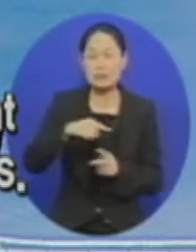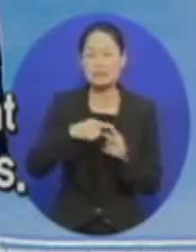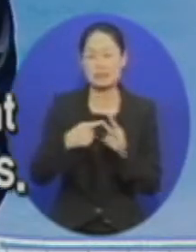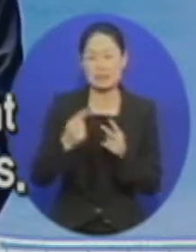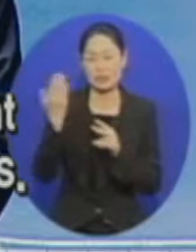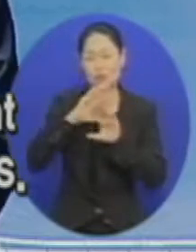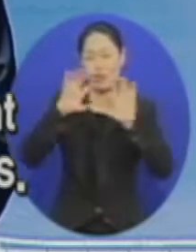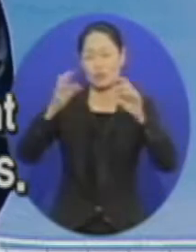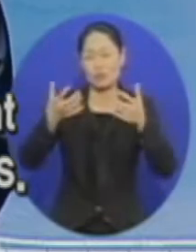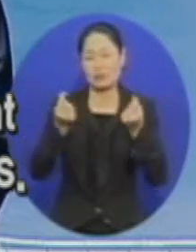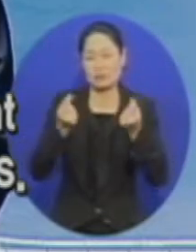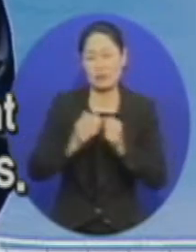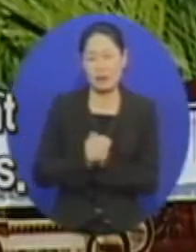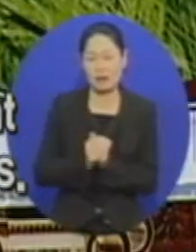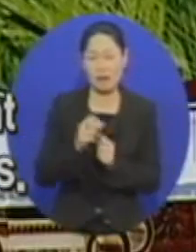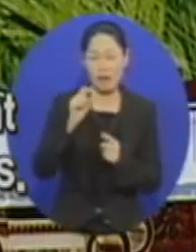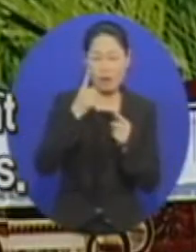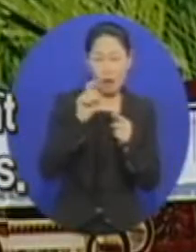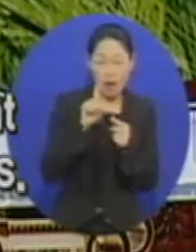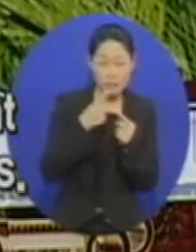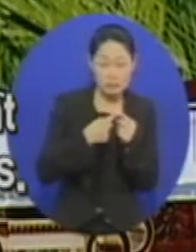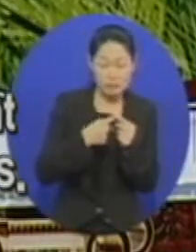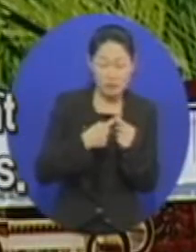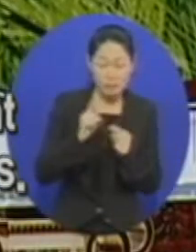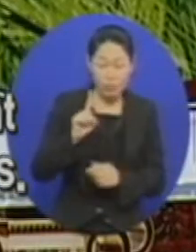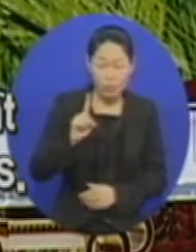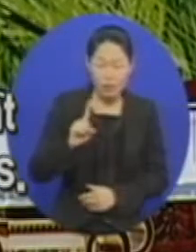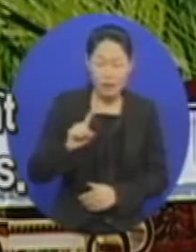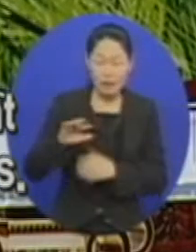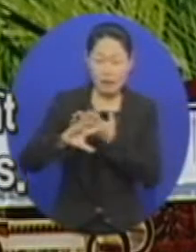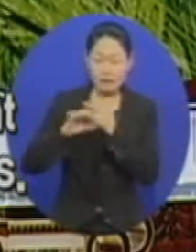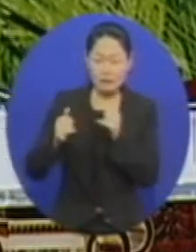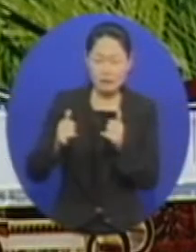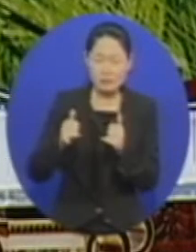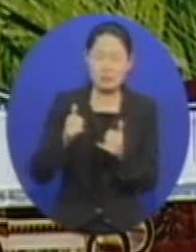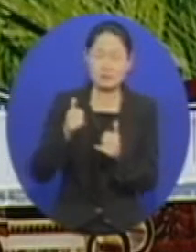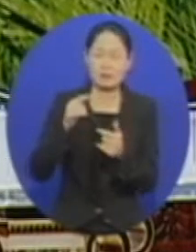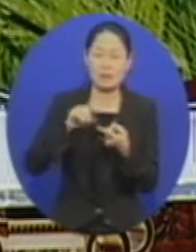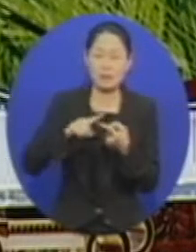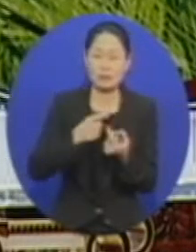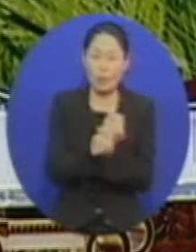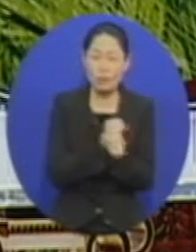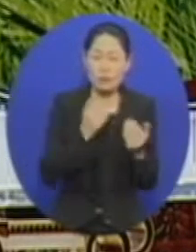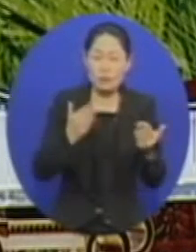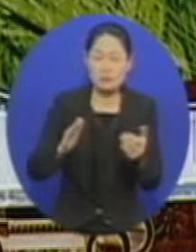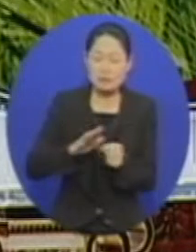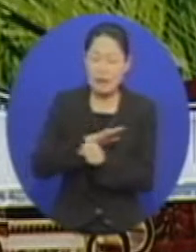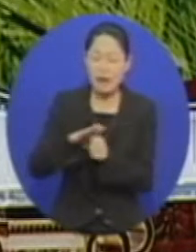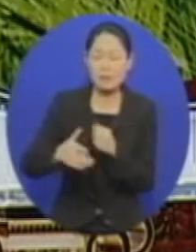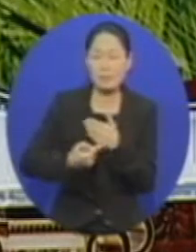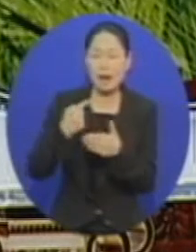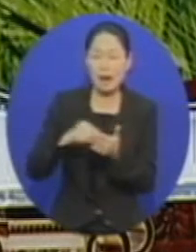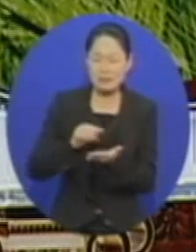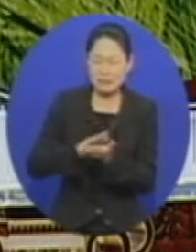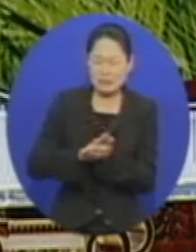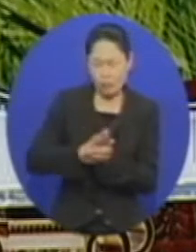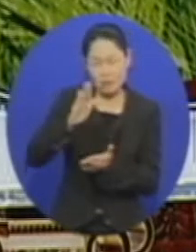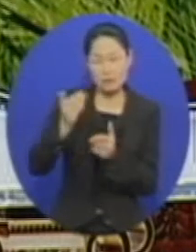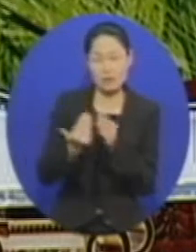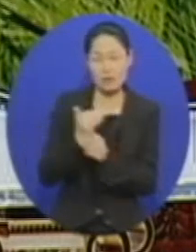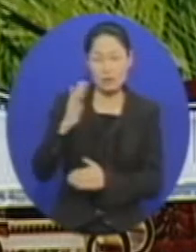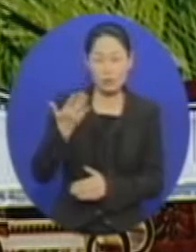열한번째 다른 사람에 대해서 용서하고 사랑하는 마음이 뜨겁게 일어나요 12번째 성령의 은사를 인식하게